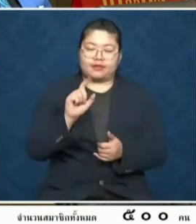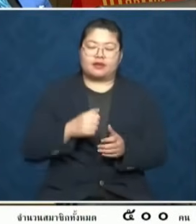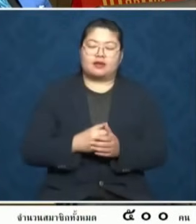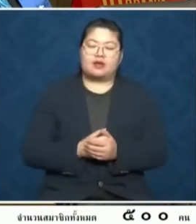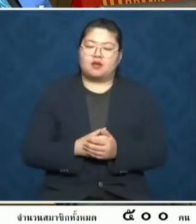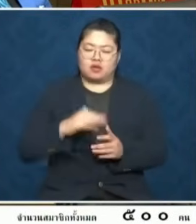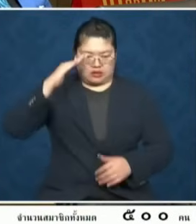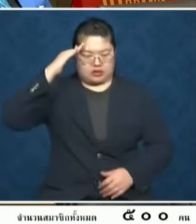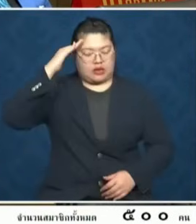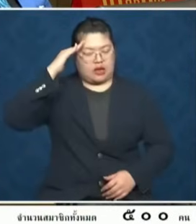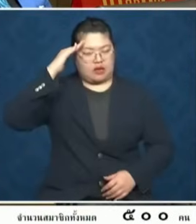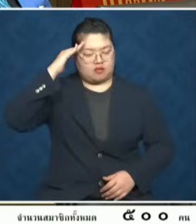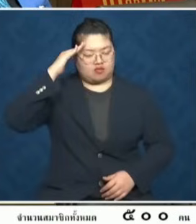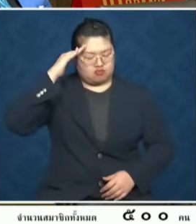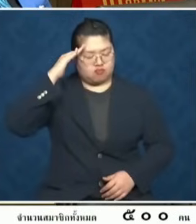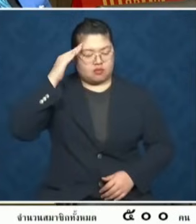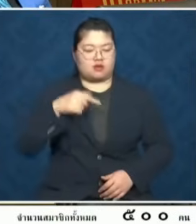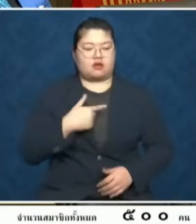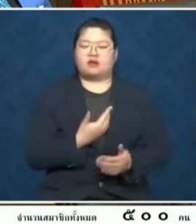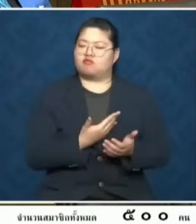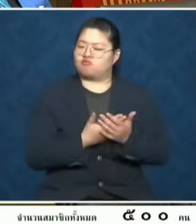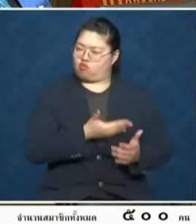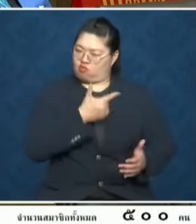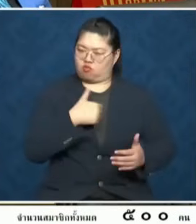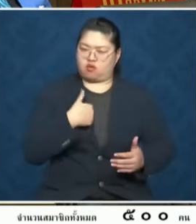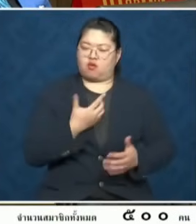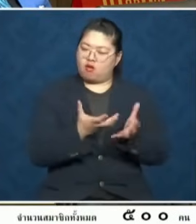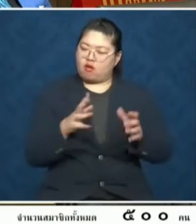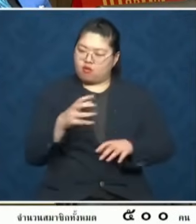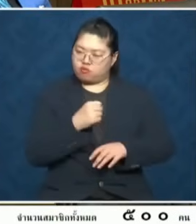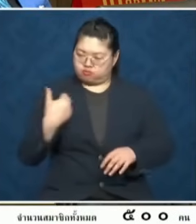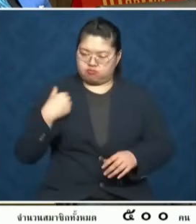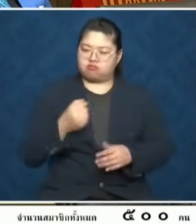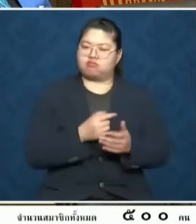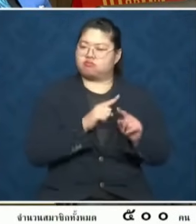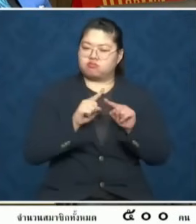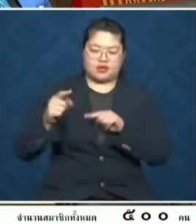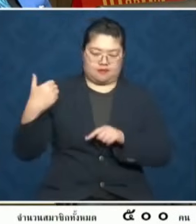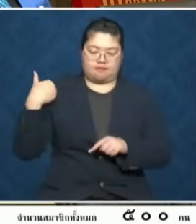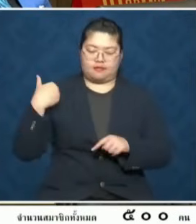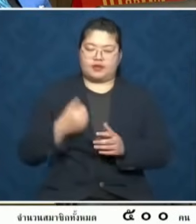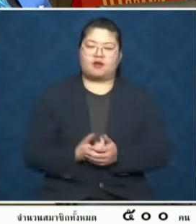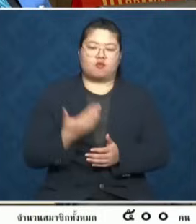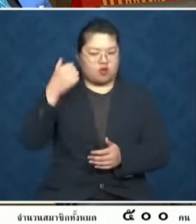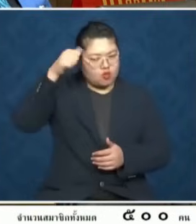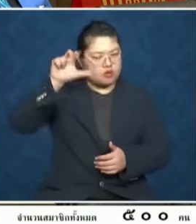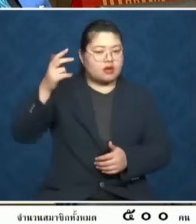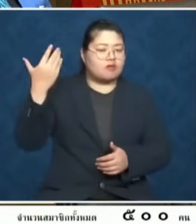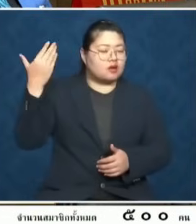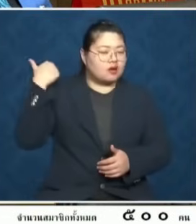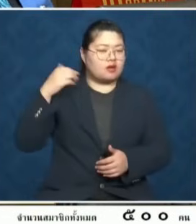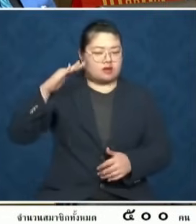ว่าเป็นทหารได้อะไรมากกว่าที่คิดจริงๆค่ะท่านประธานคะเมื่อ 3วันก่อนนี้ค่ะโฆษกกระทรวง